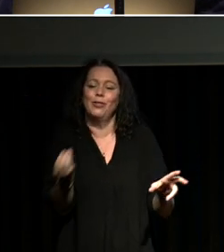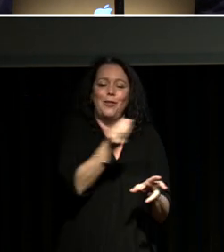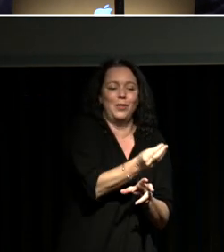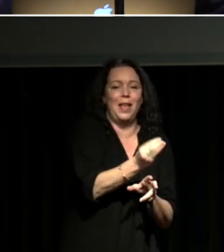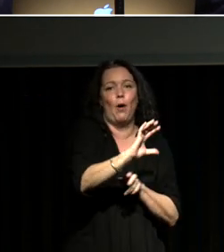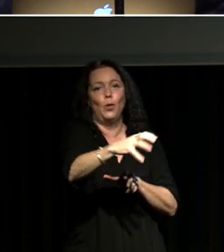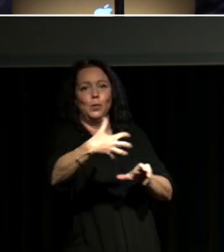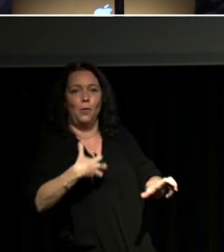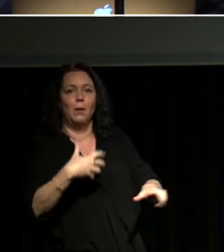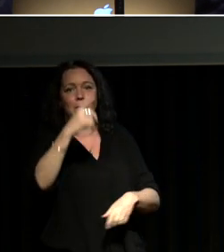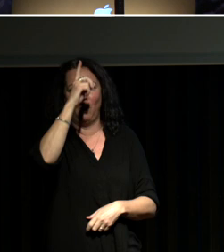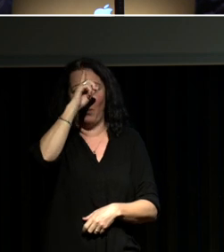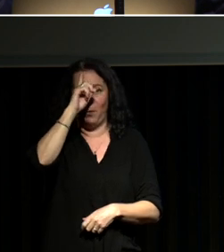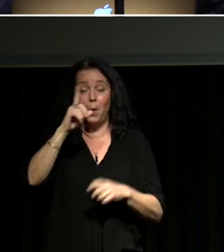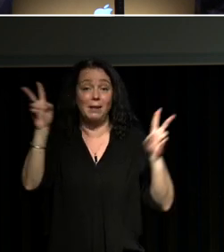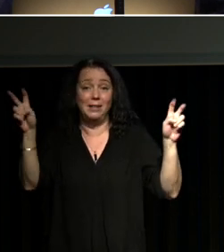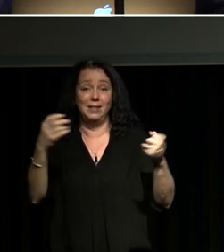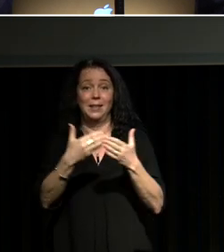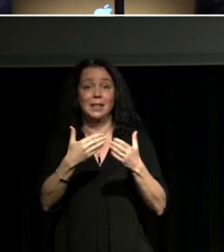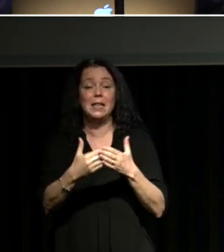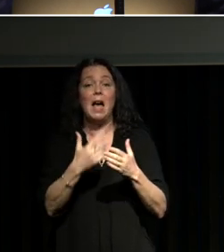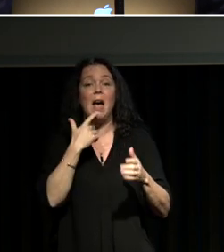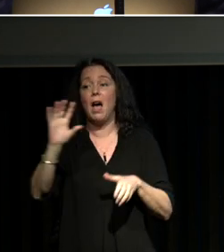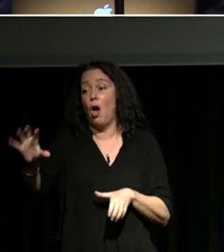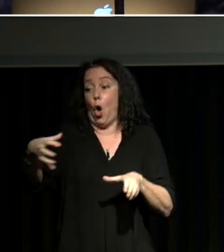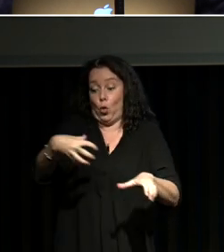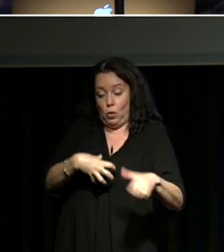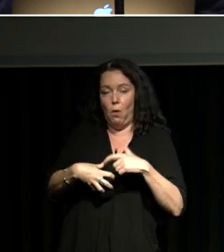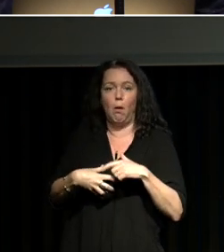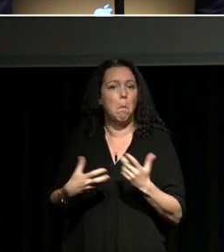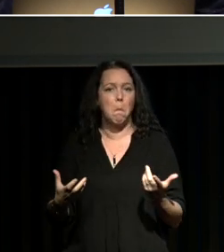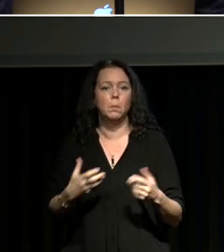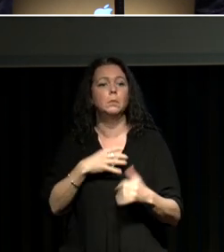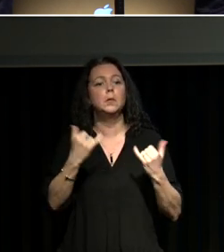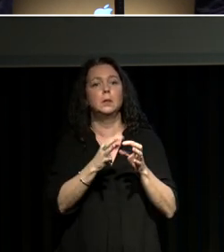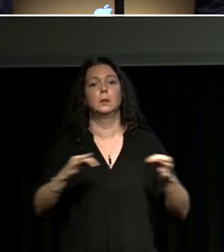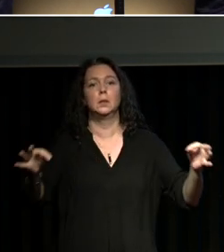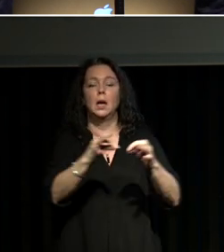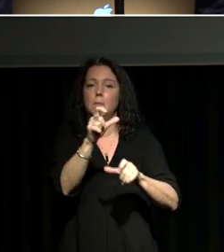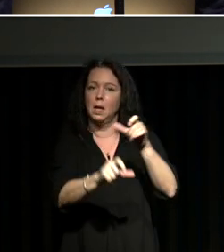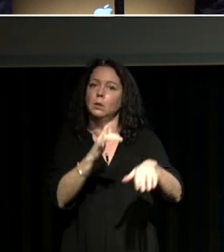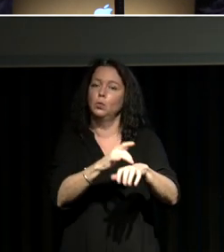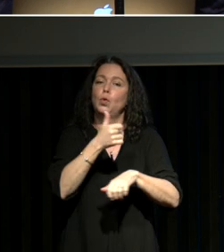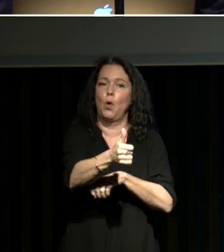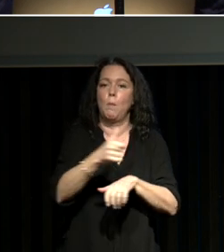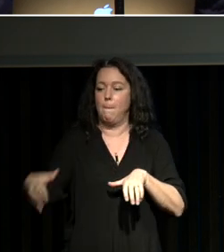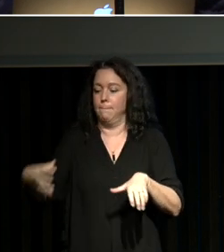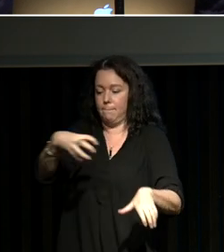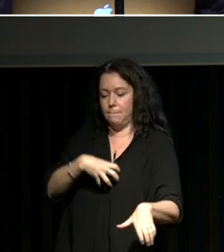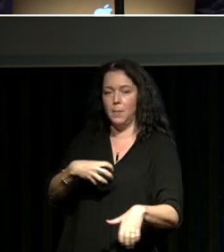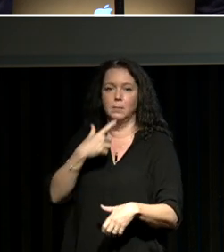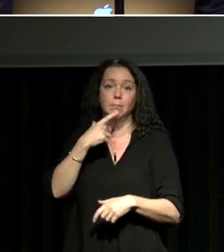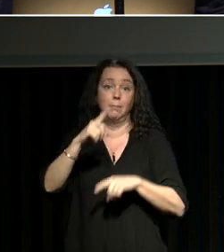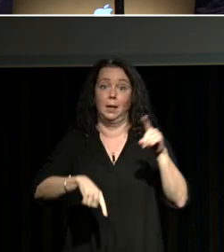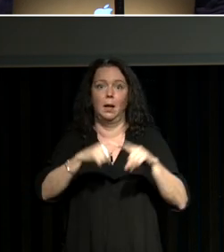vais pas trop parler de recevoir des organes. Il y a des transplantés dans la salle. Recevoir un organe, c'est un cadeau